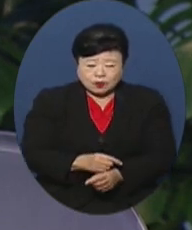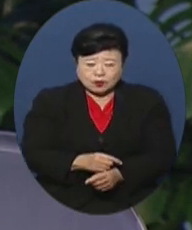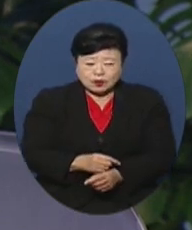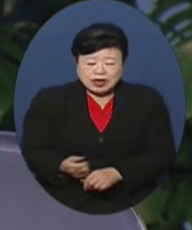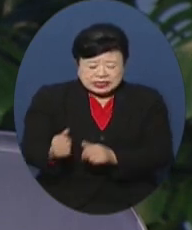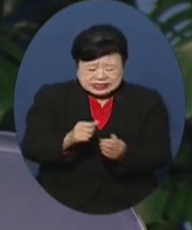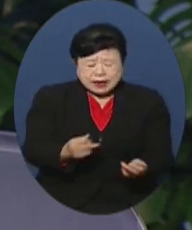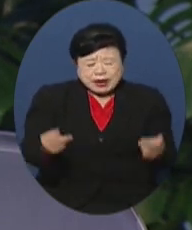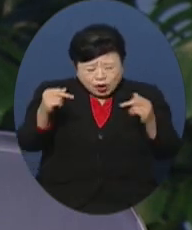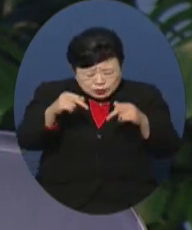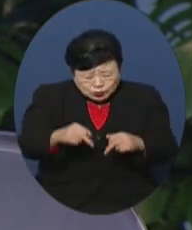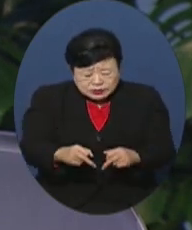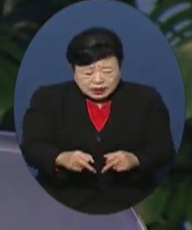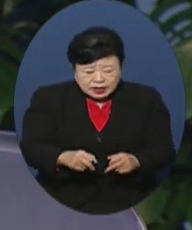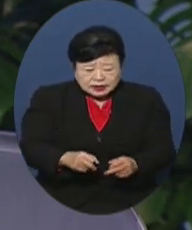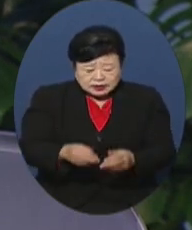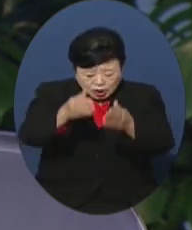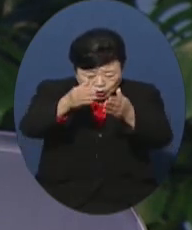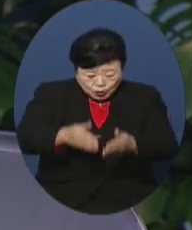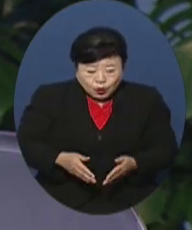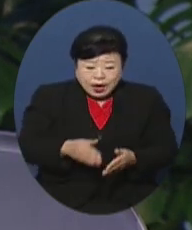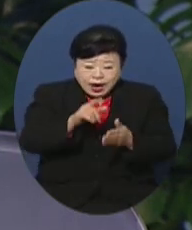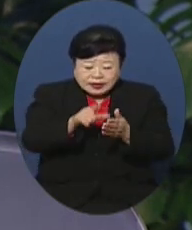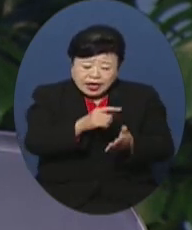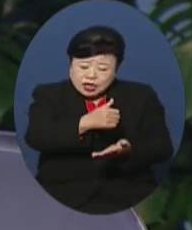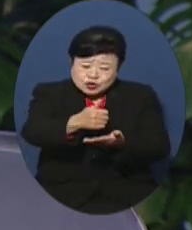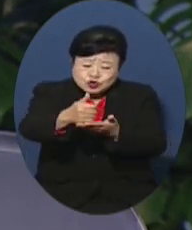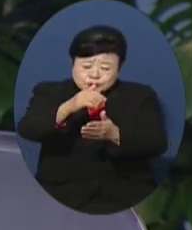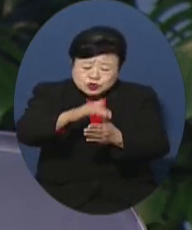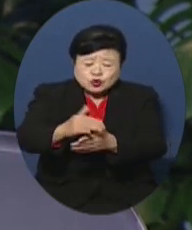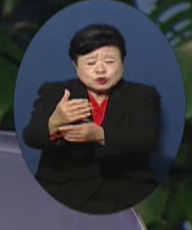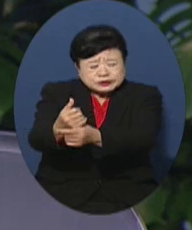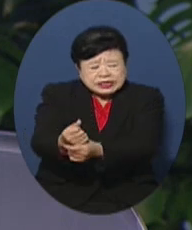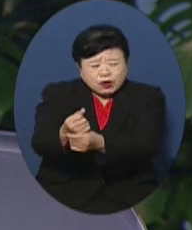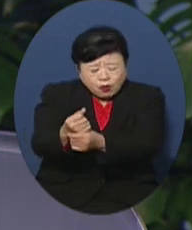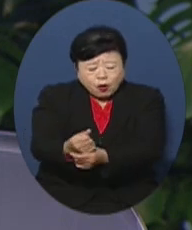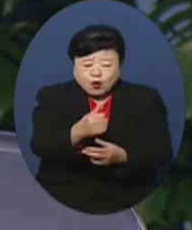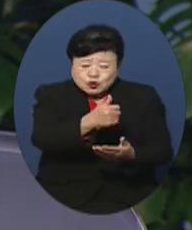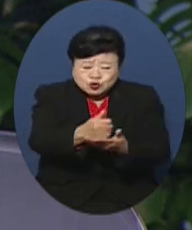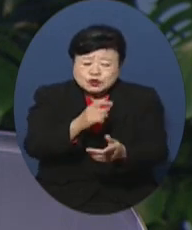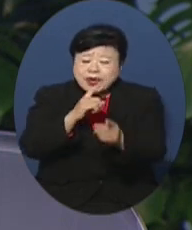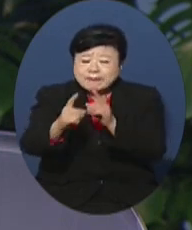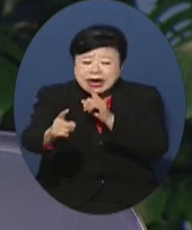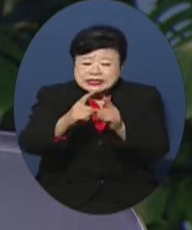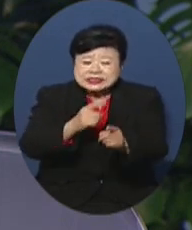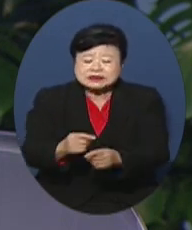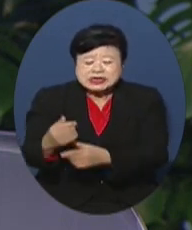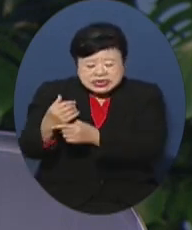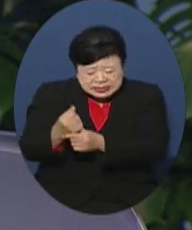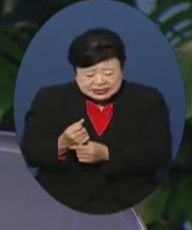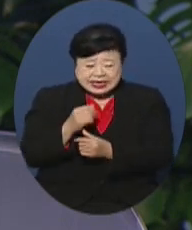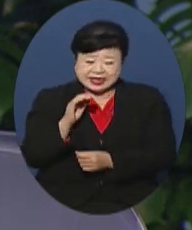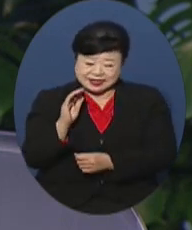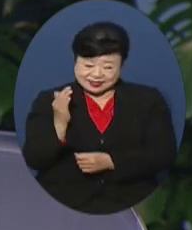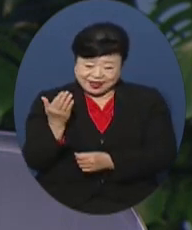음침한 골짜기를 통과하려면 주님의 손을 붙잡고 주님의 말씀을 의지해야 한다.